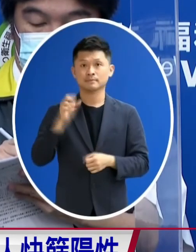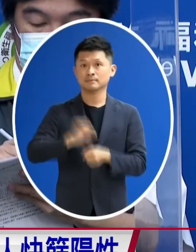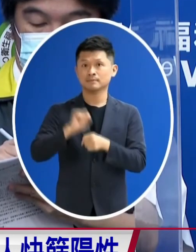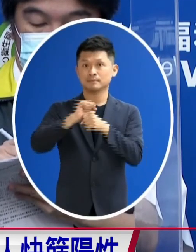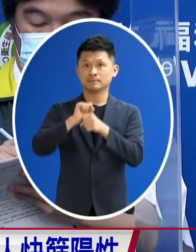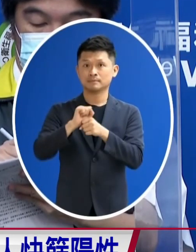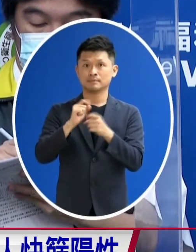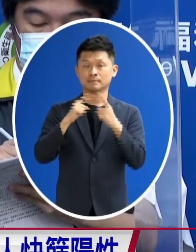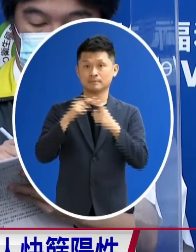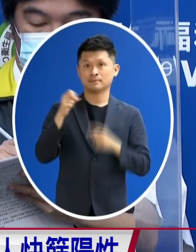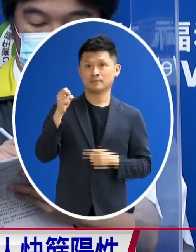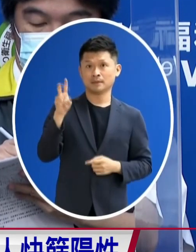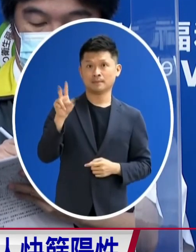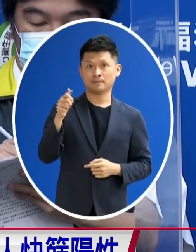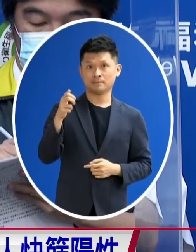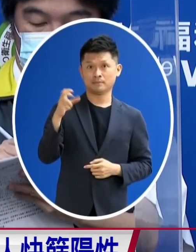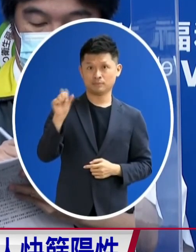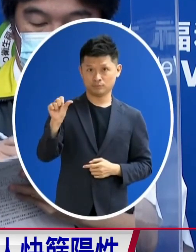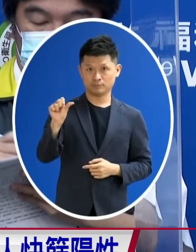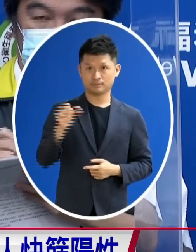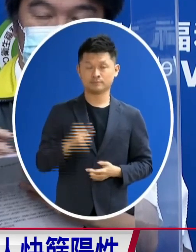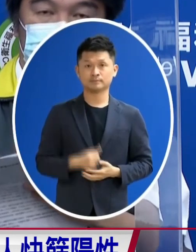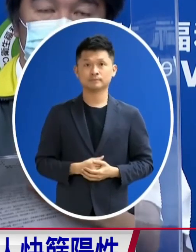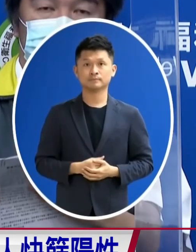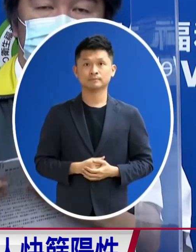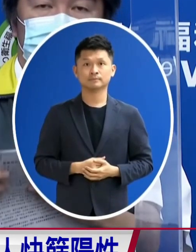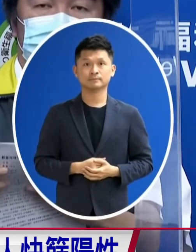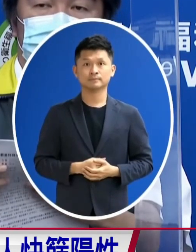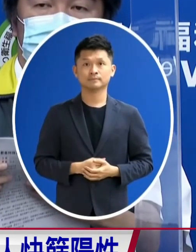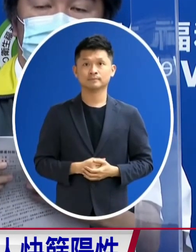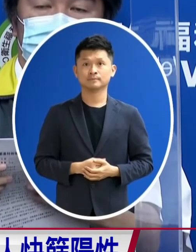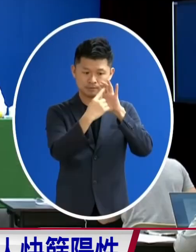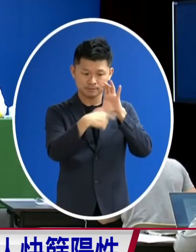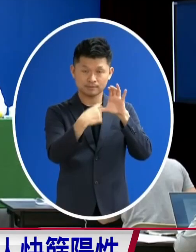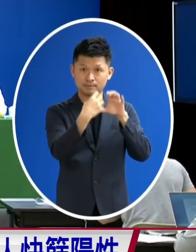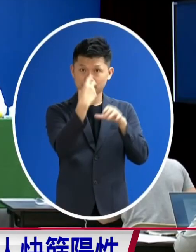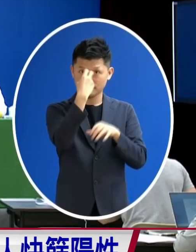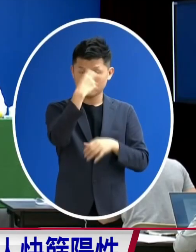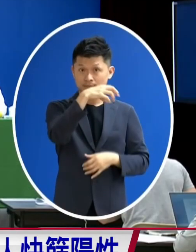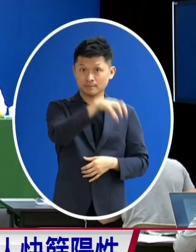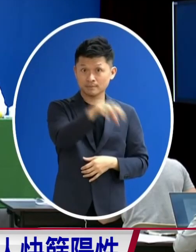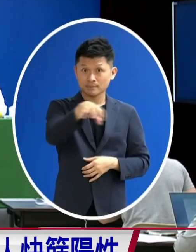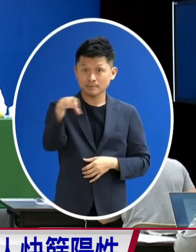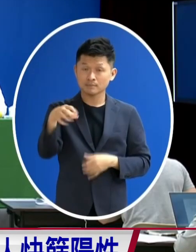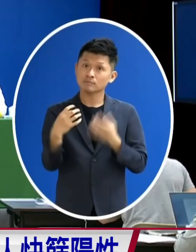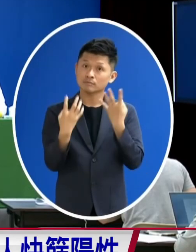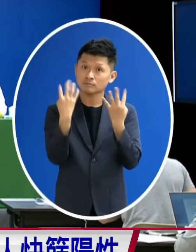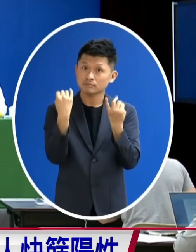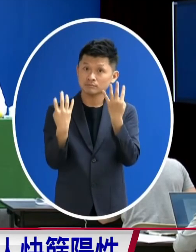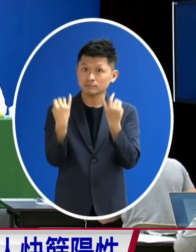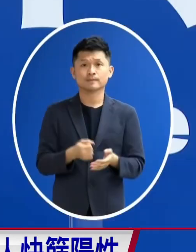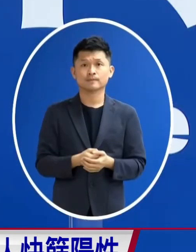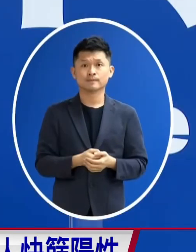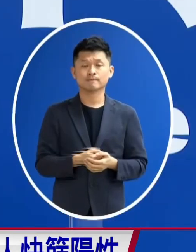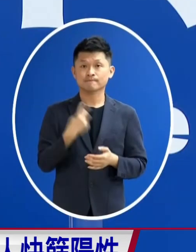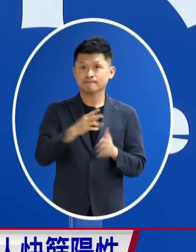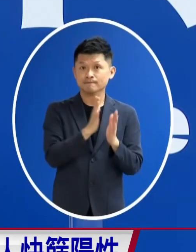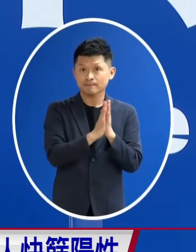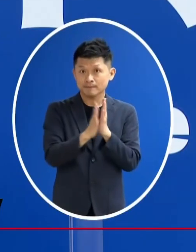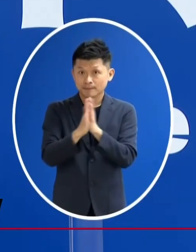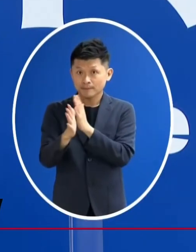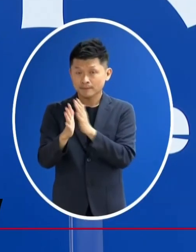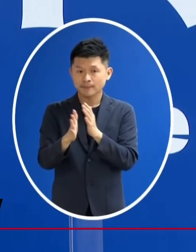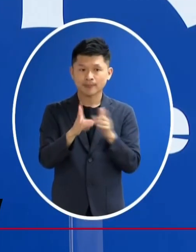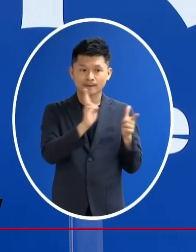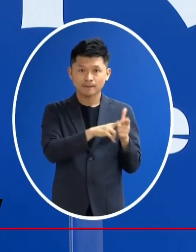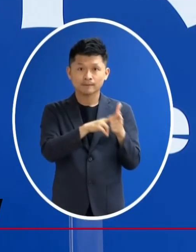为病患以及员工快筛验出4名阳性，现在框列11名工作人员以及67位病患居家隔离。 先看有没有办